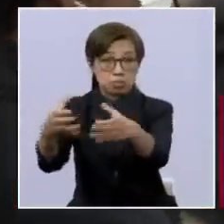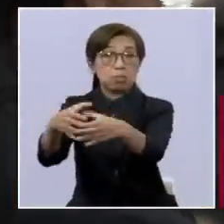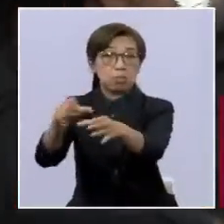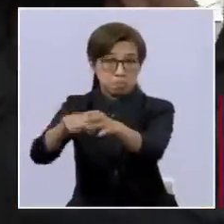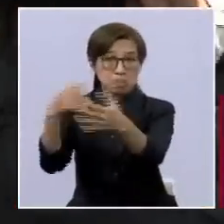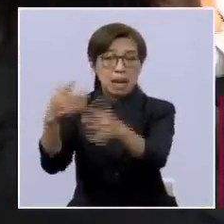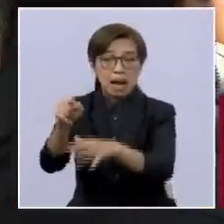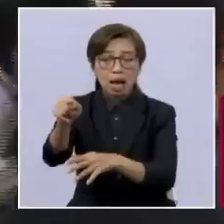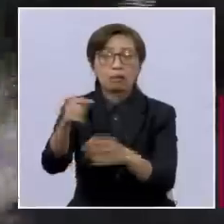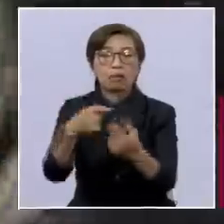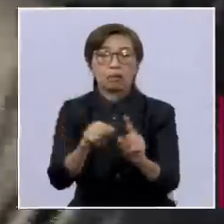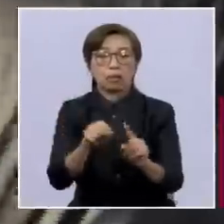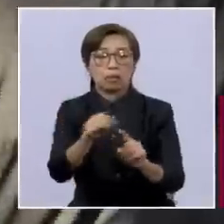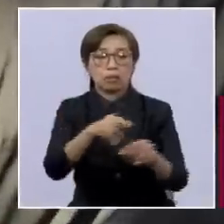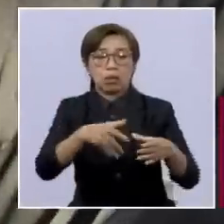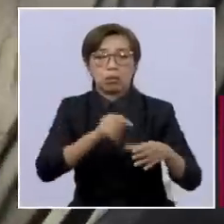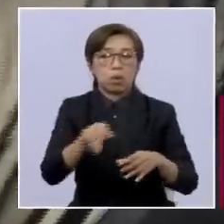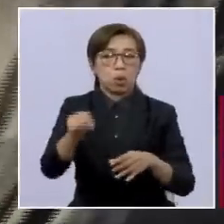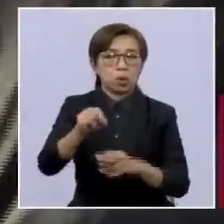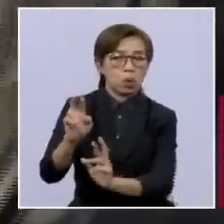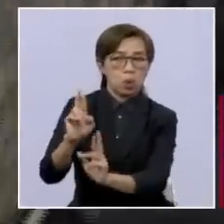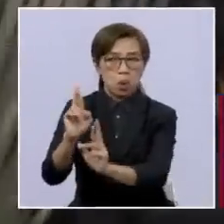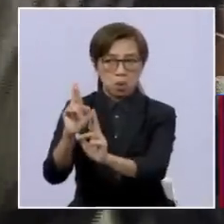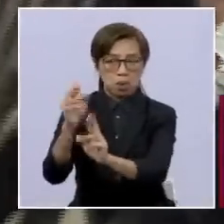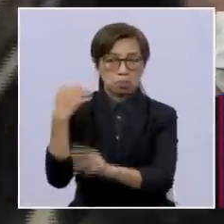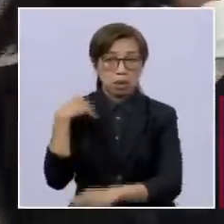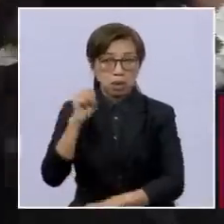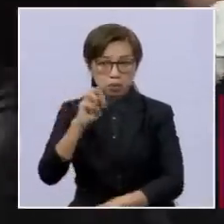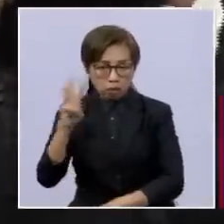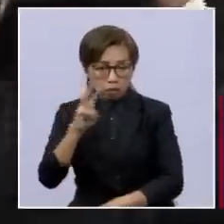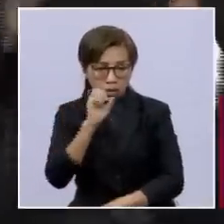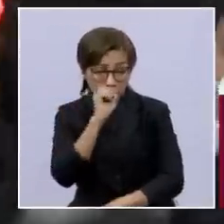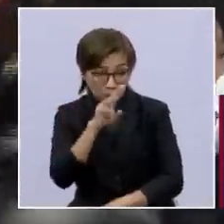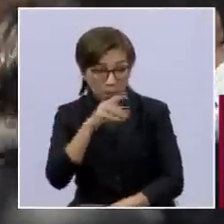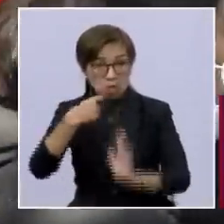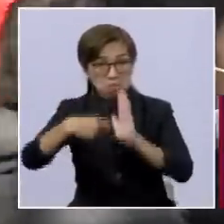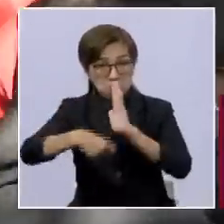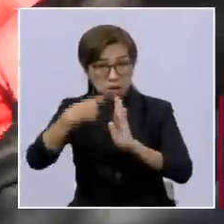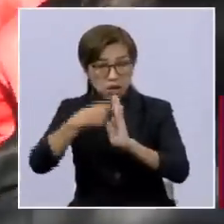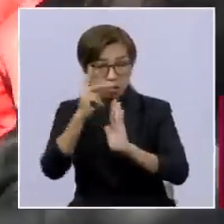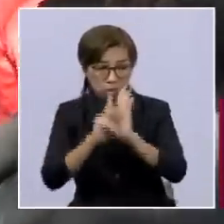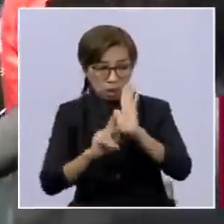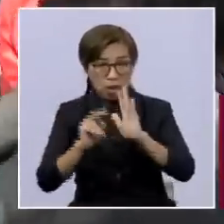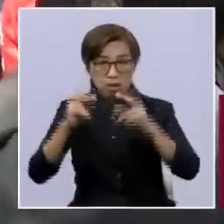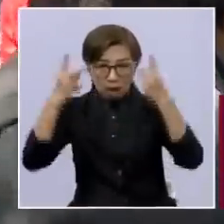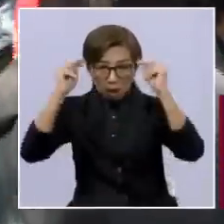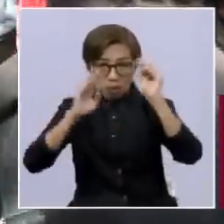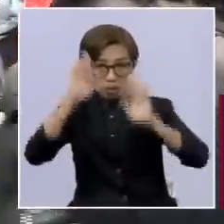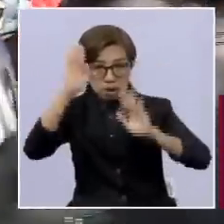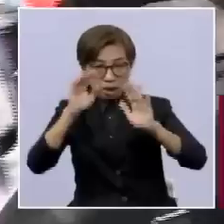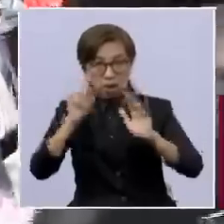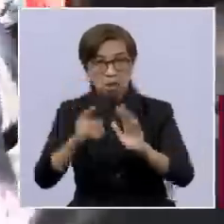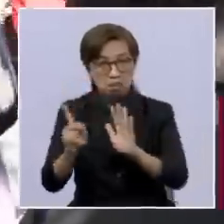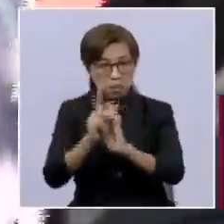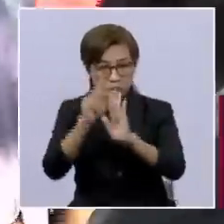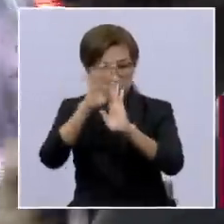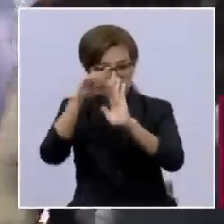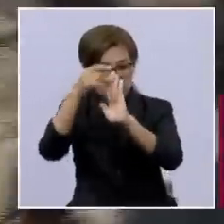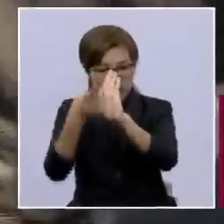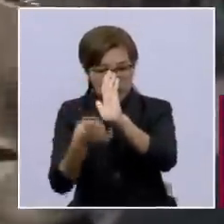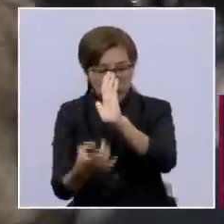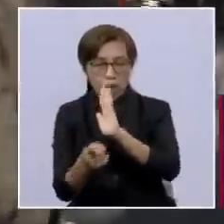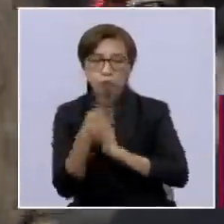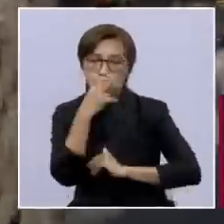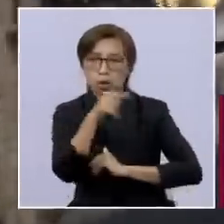าติแต่ก็ไม่สามารถประมาทได้ยิ่งสว.ออกมาตั้งเงื่อนไขโหวตเลือกนายกเอาไว้สวนกระแสคุณอุ๊งอิ๊งพร